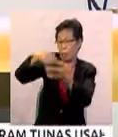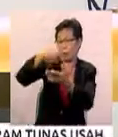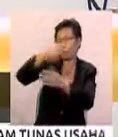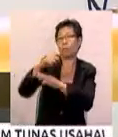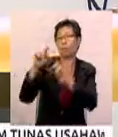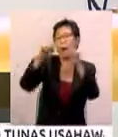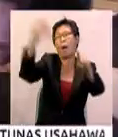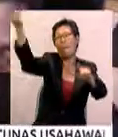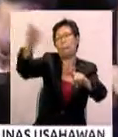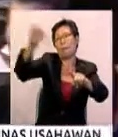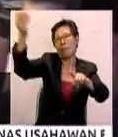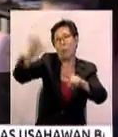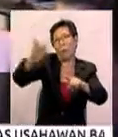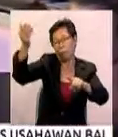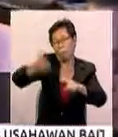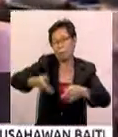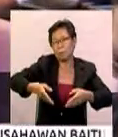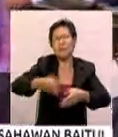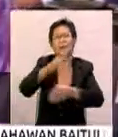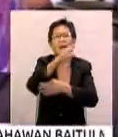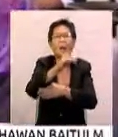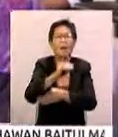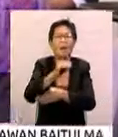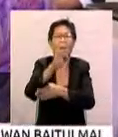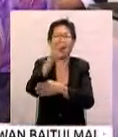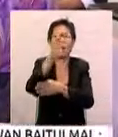forum inisiatif jalur dan laluan.